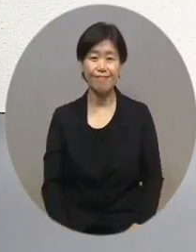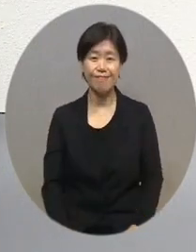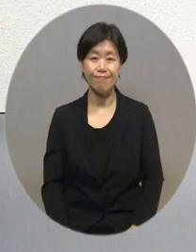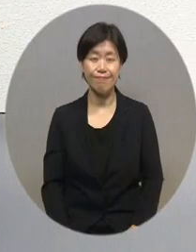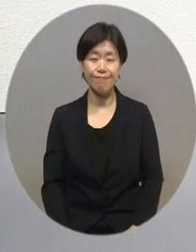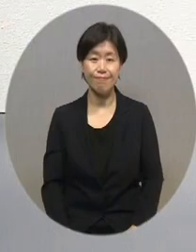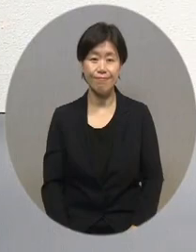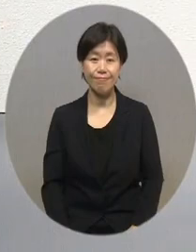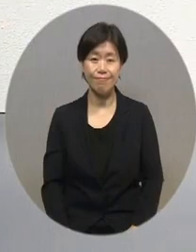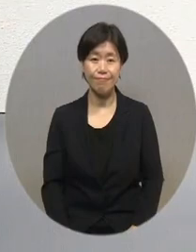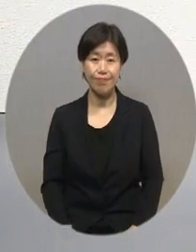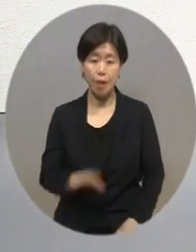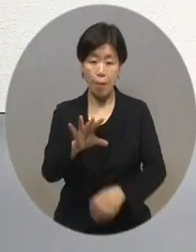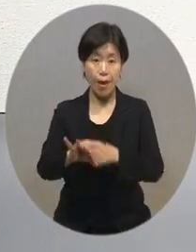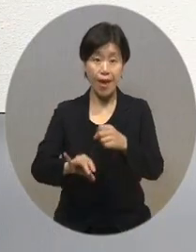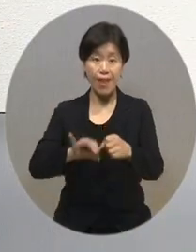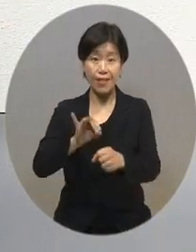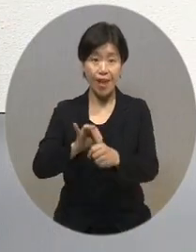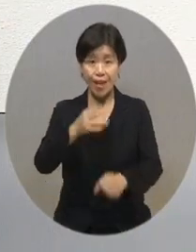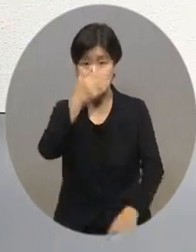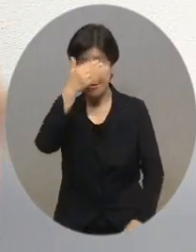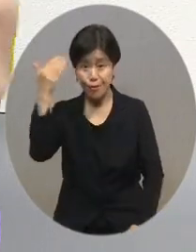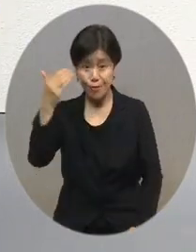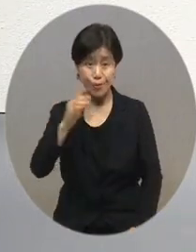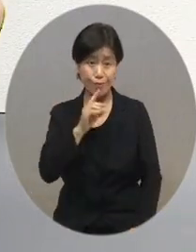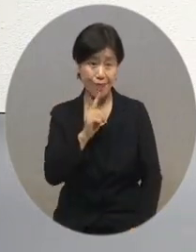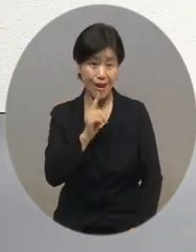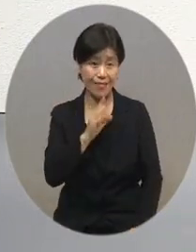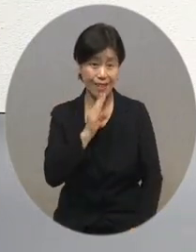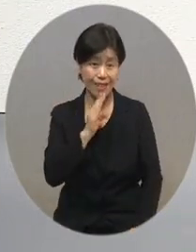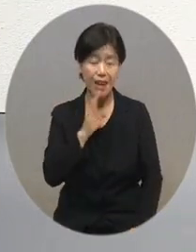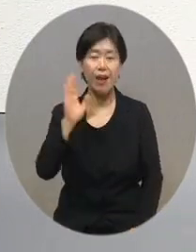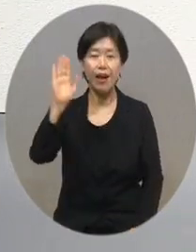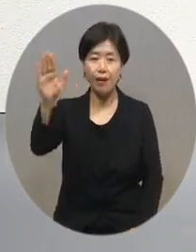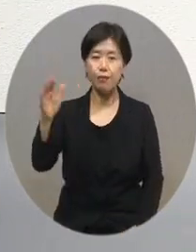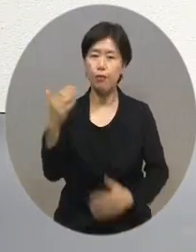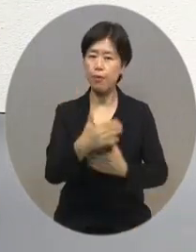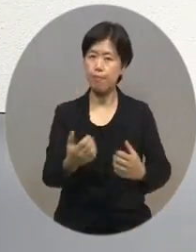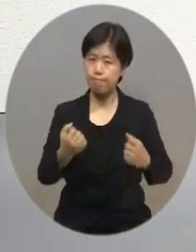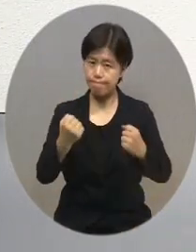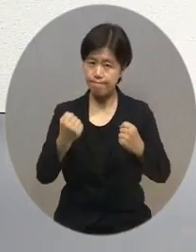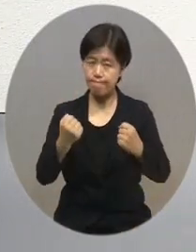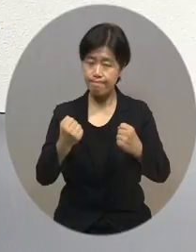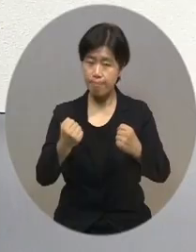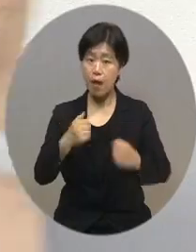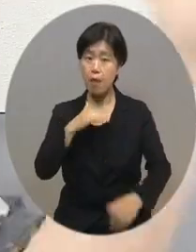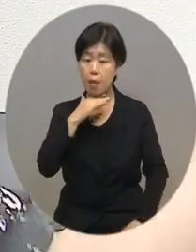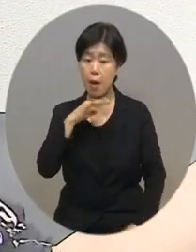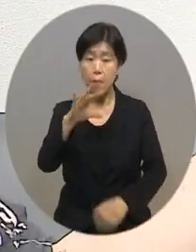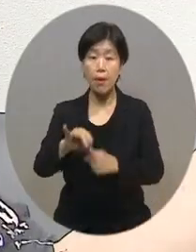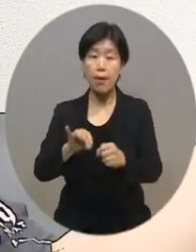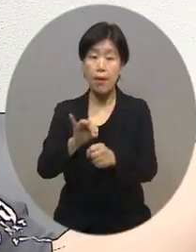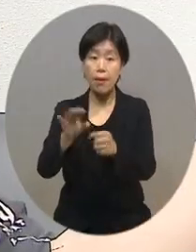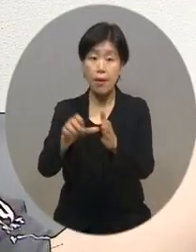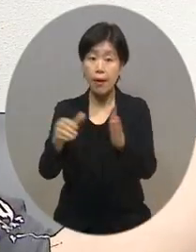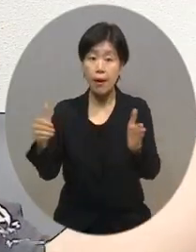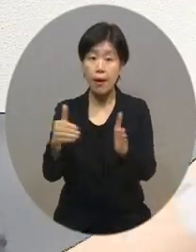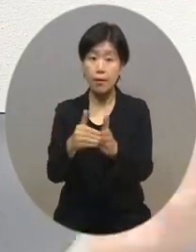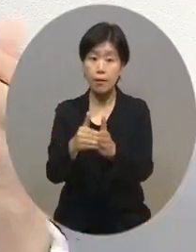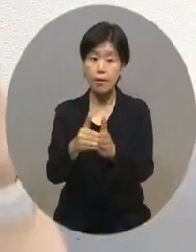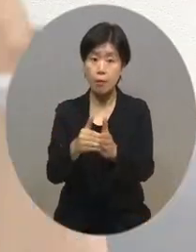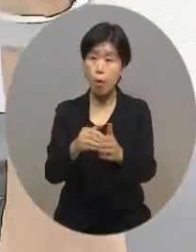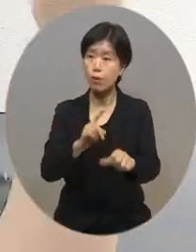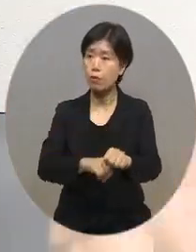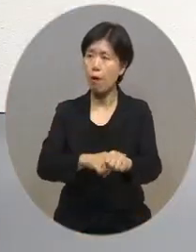자, 100세 청춘, 여러분 100세 청춘, 우리는 앞으로도 건강하게 얼마든지 100세까지 많은 시간이 남아있습니다.